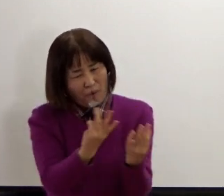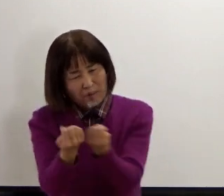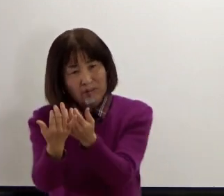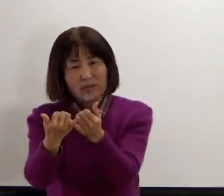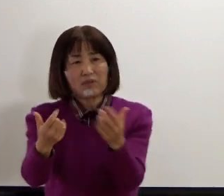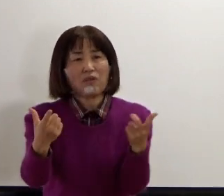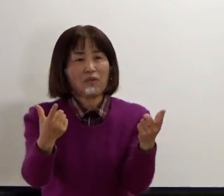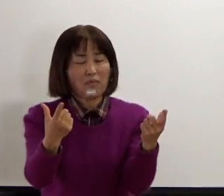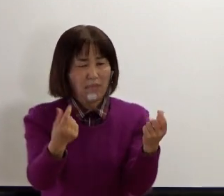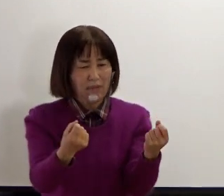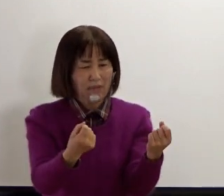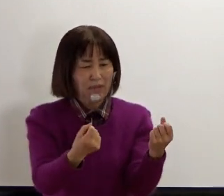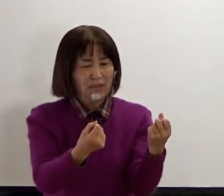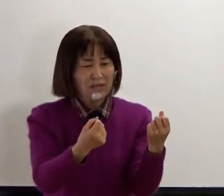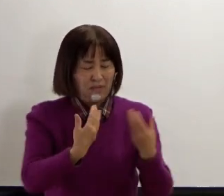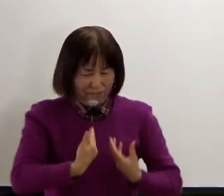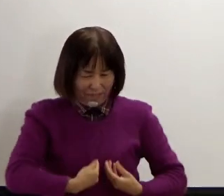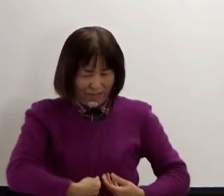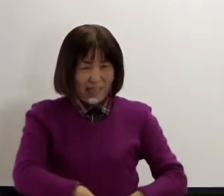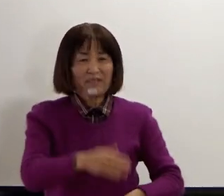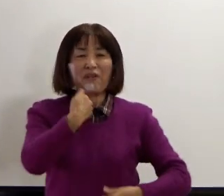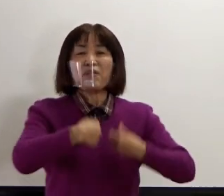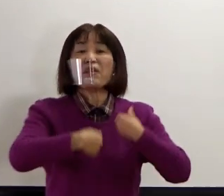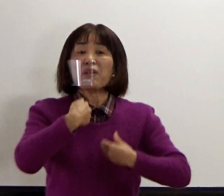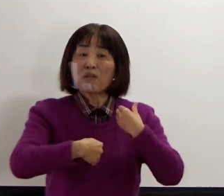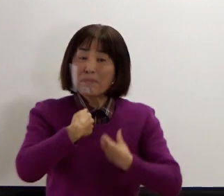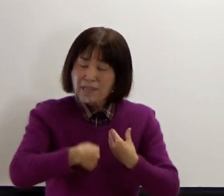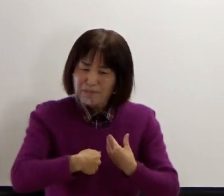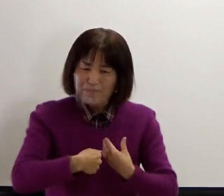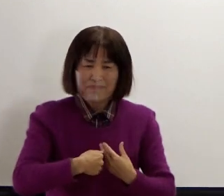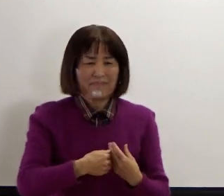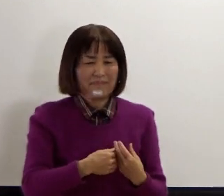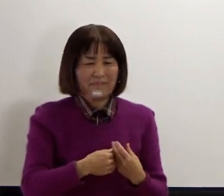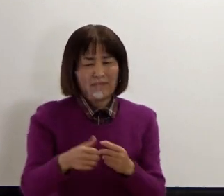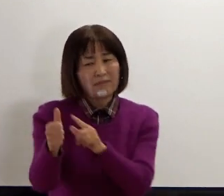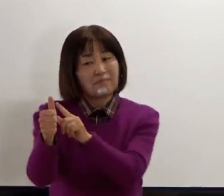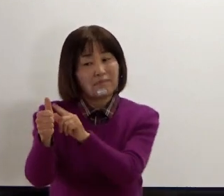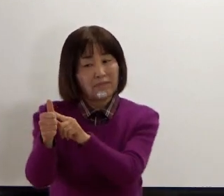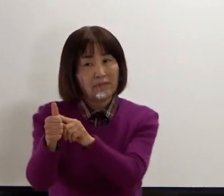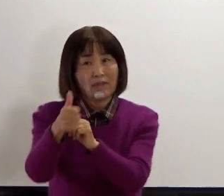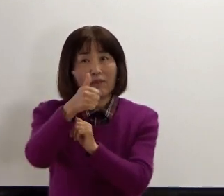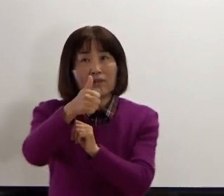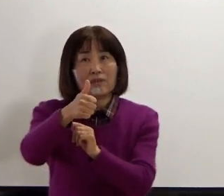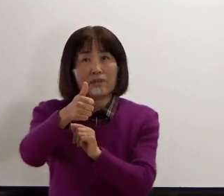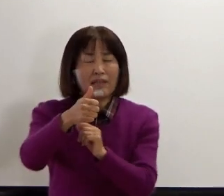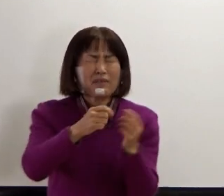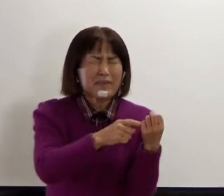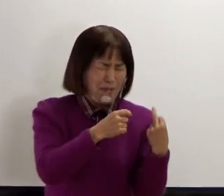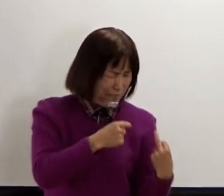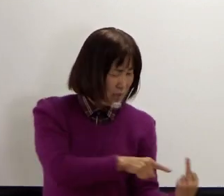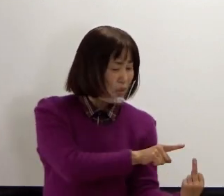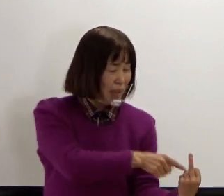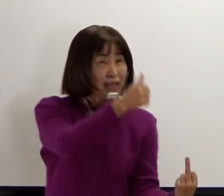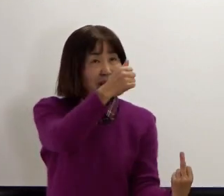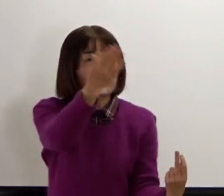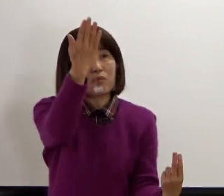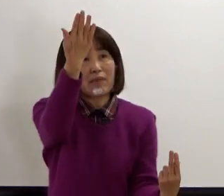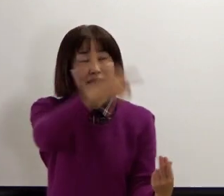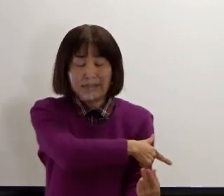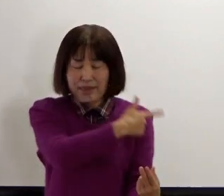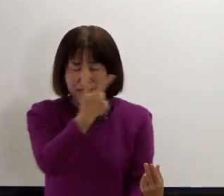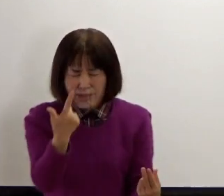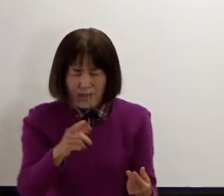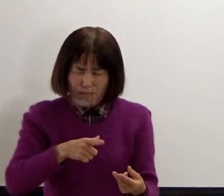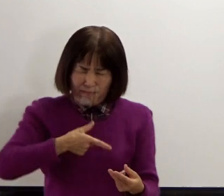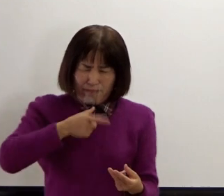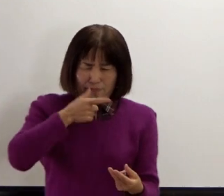り、楽しみとなる。多くの人もその誕生を喜ぶ。彼は主の御前に